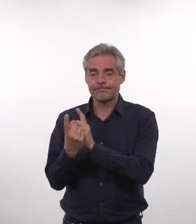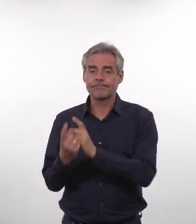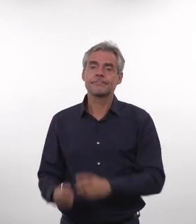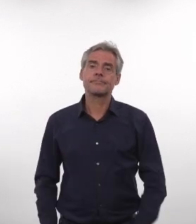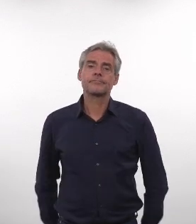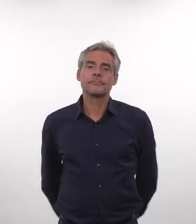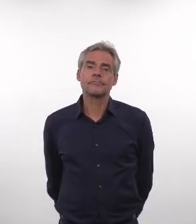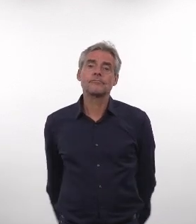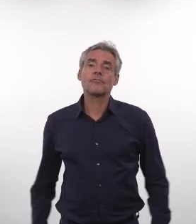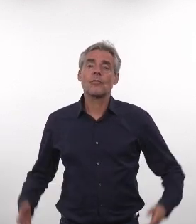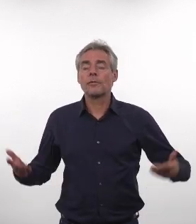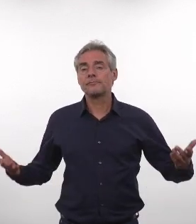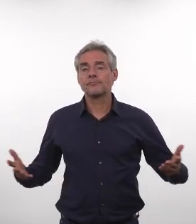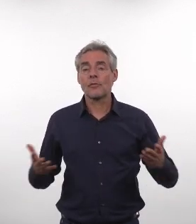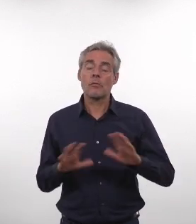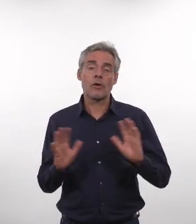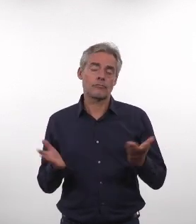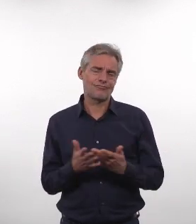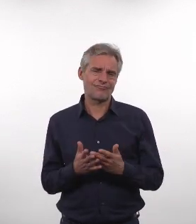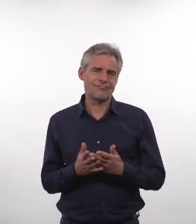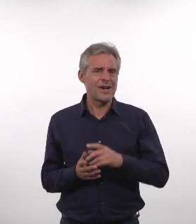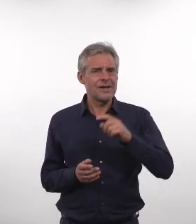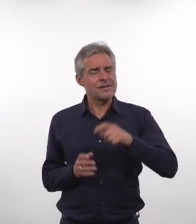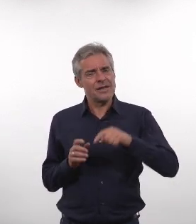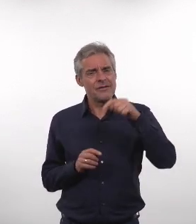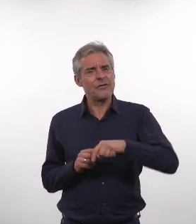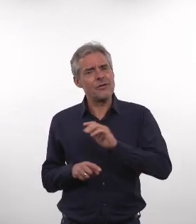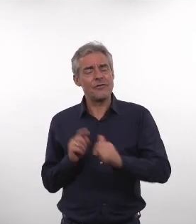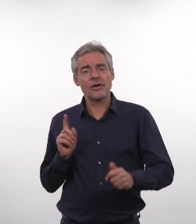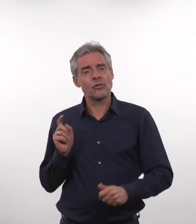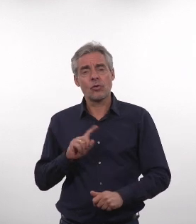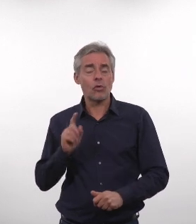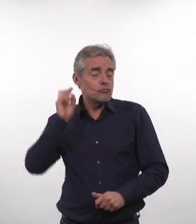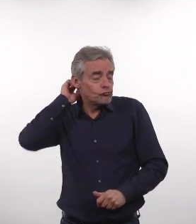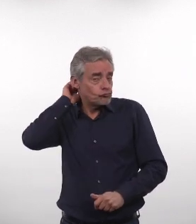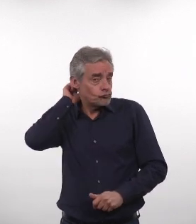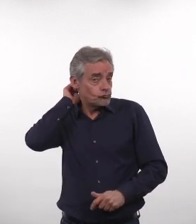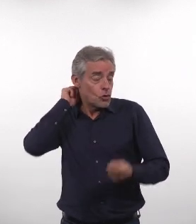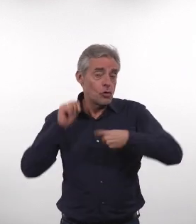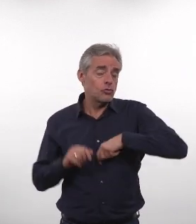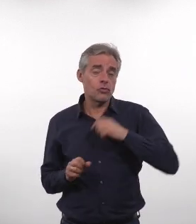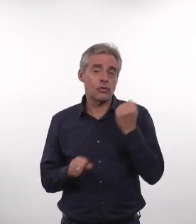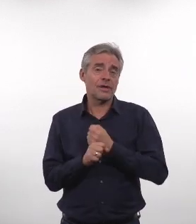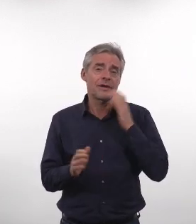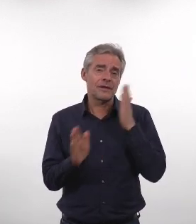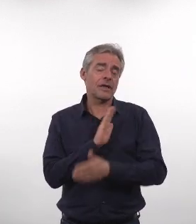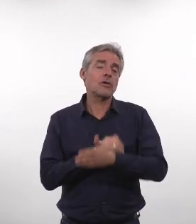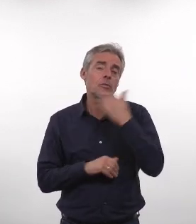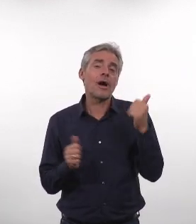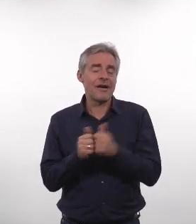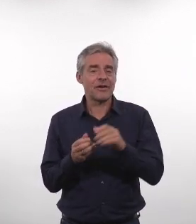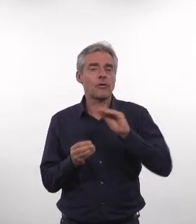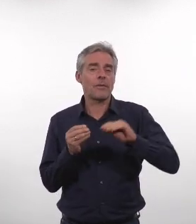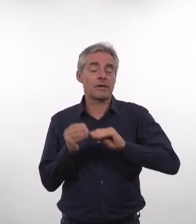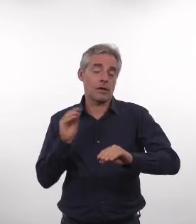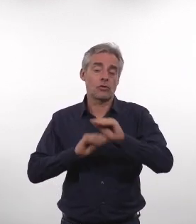l'habituation aux soins. Mais voilà, c'est pas forcément quelque chose qui est indispensable. Nous, on travaille directement avec le matériel de soins.